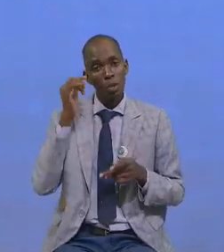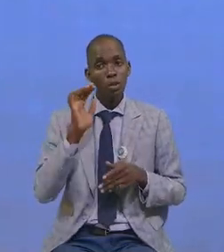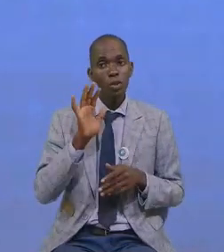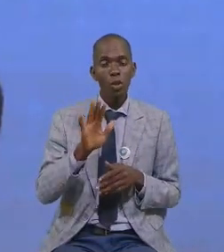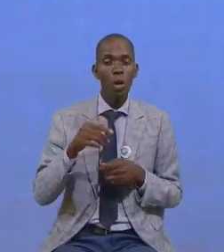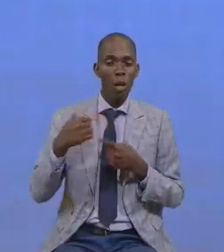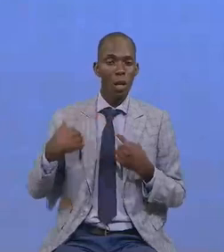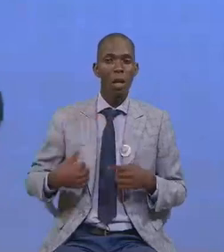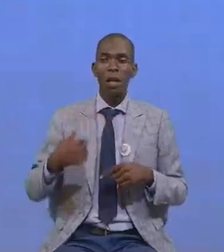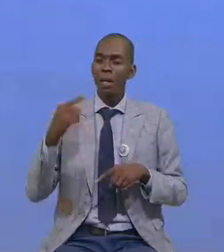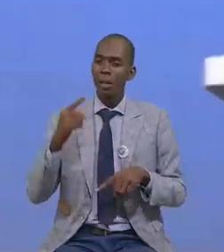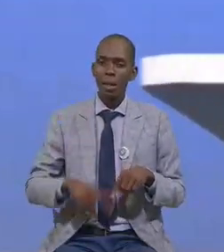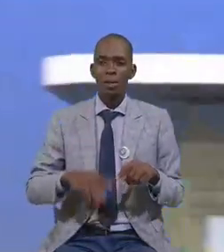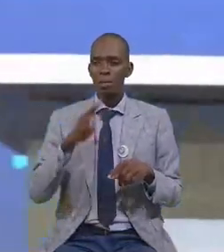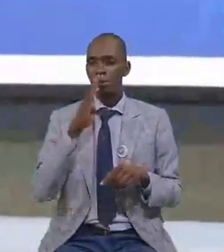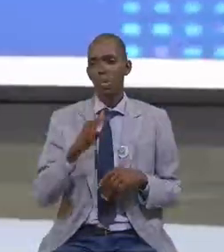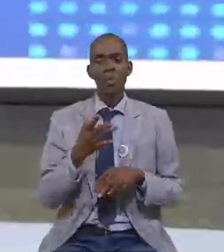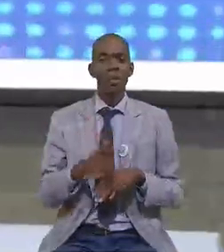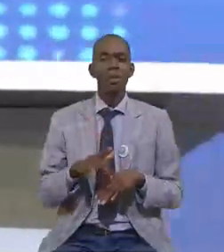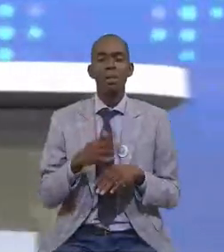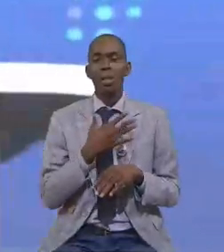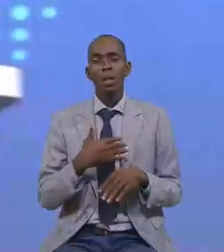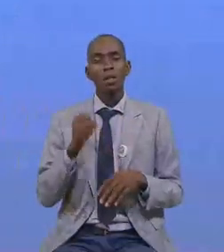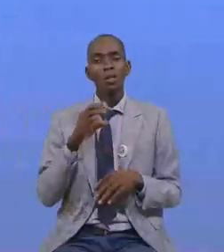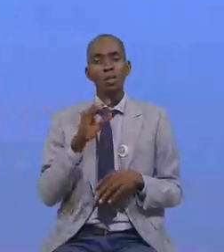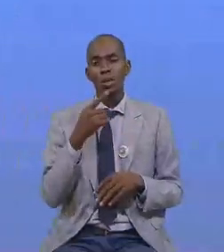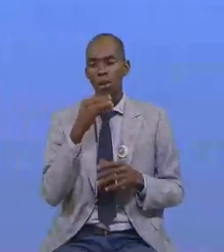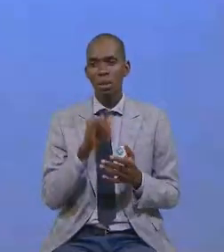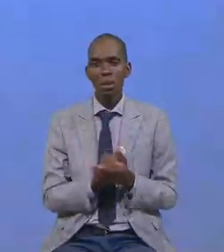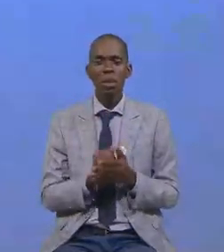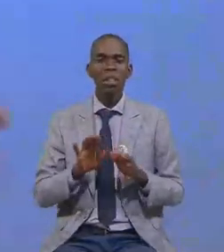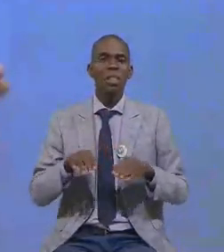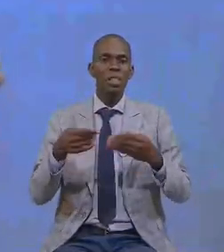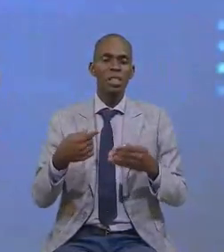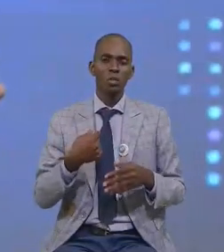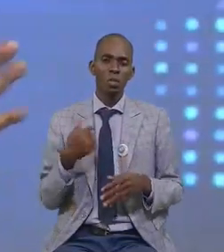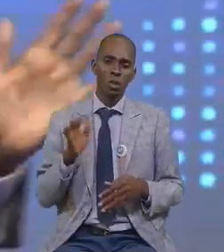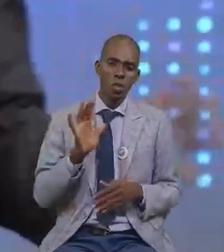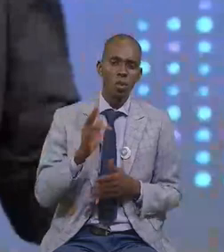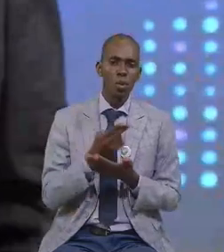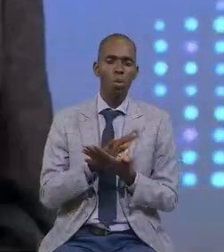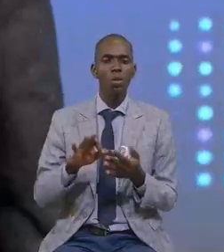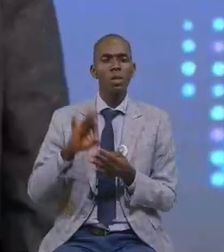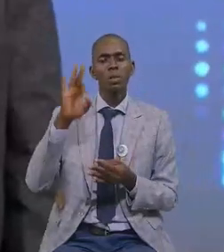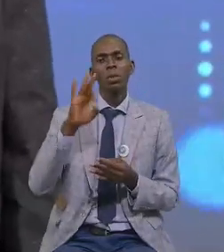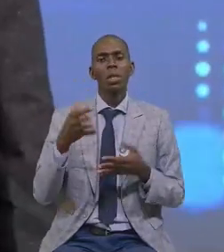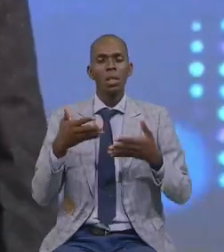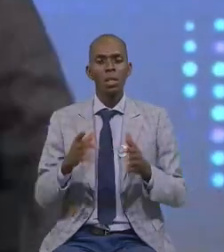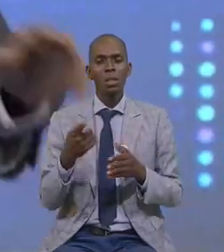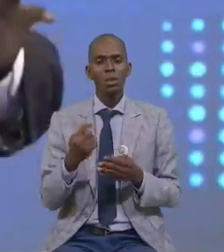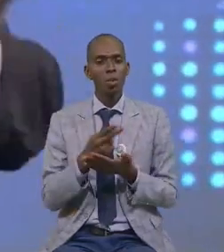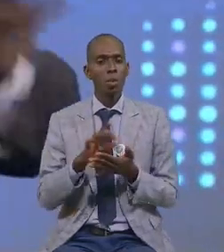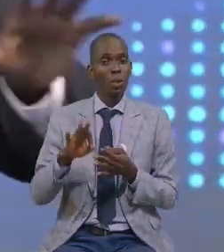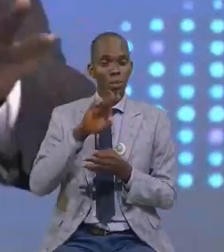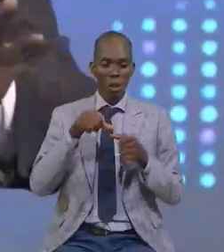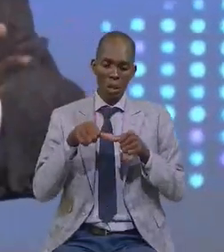cœur ne peut pas être vacant. Donc, il a dit, et donne-moi ton Saint-Esprit, que le Saint-Esprit